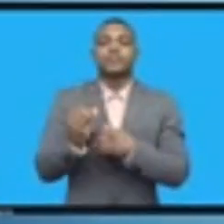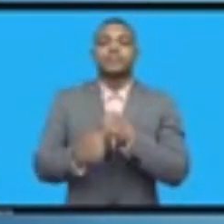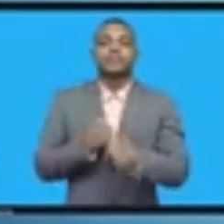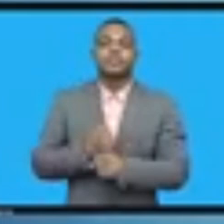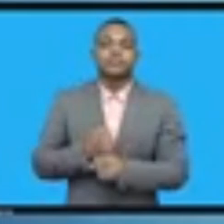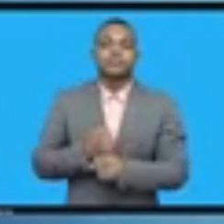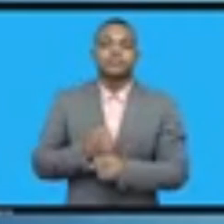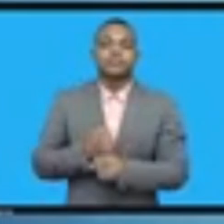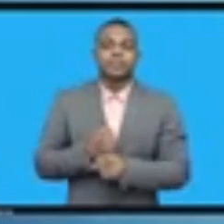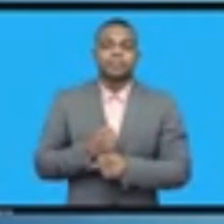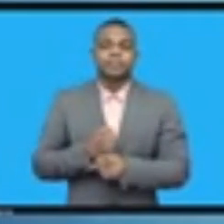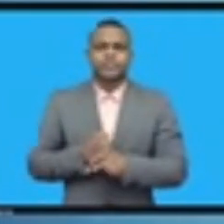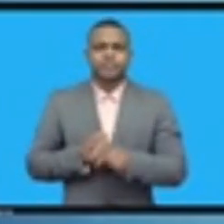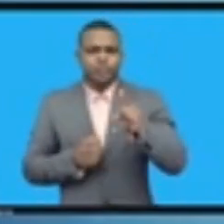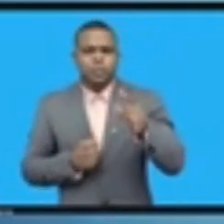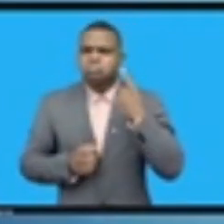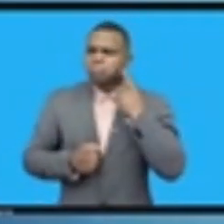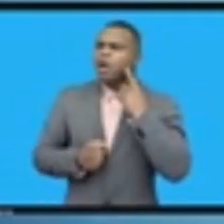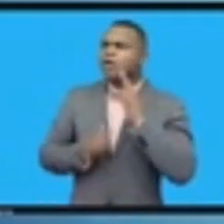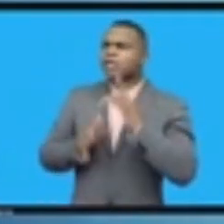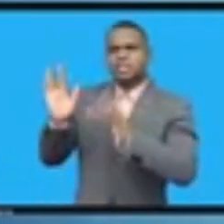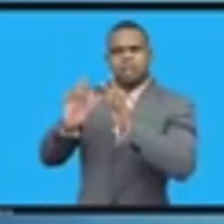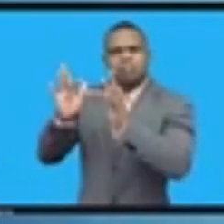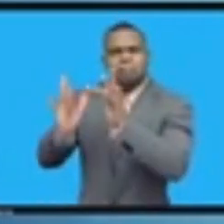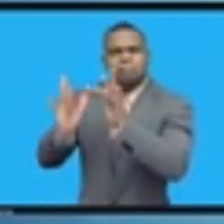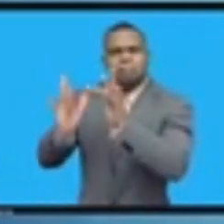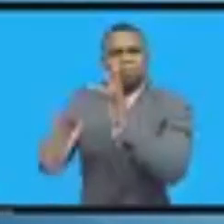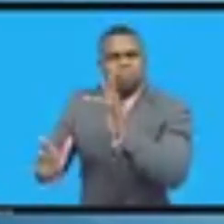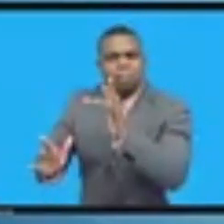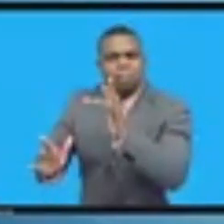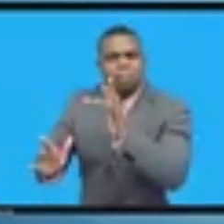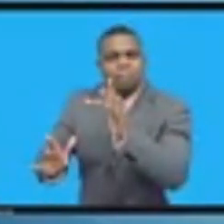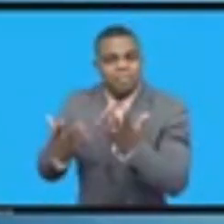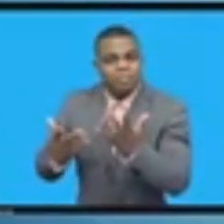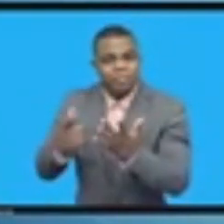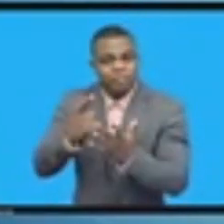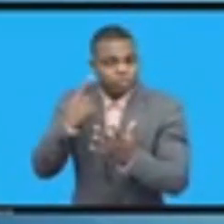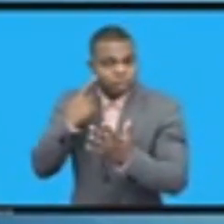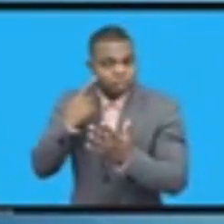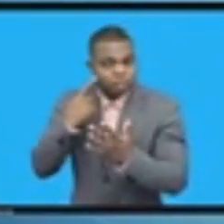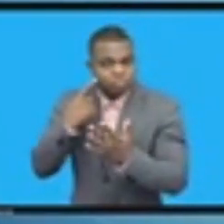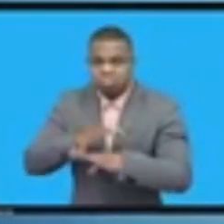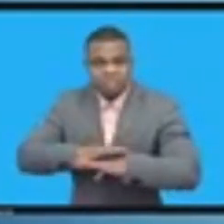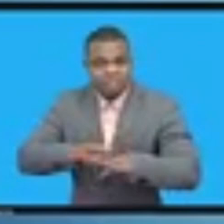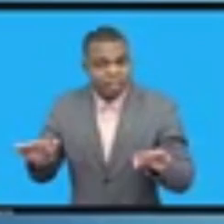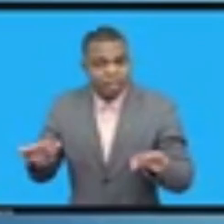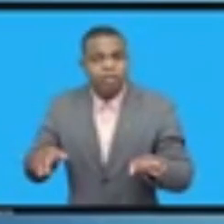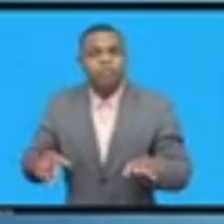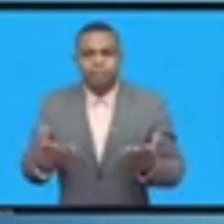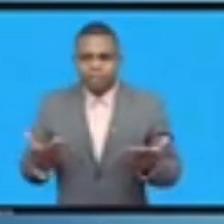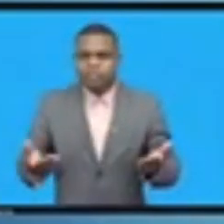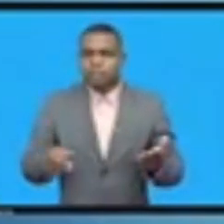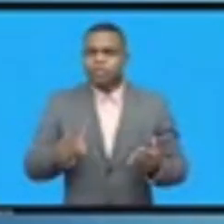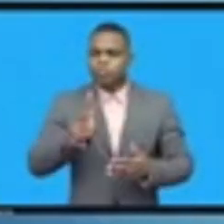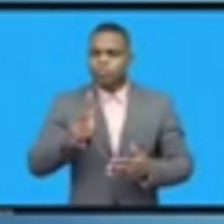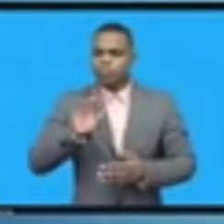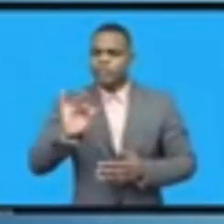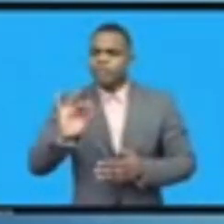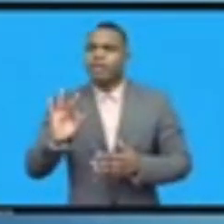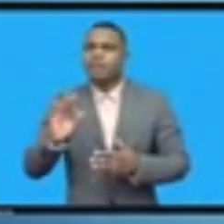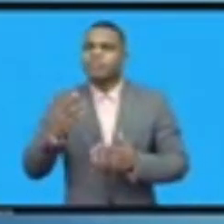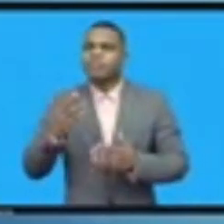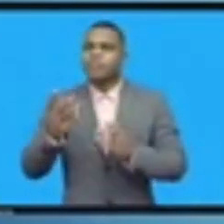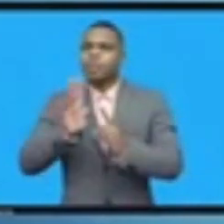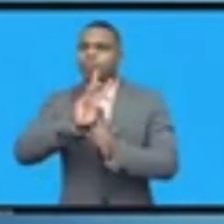溃了。因为呢，有非常聪明的人们跟我们一起工作。在上一次我们有技术问